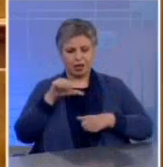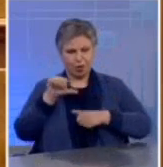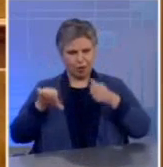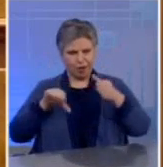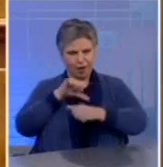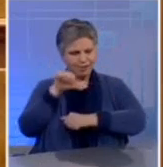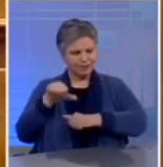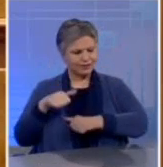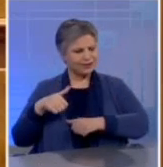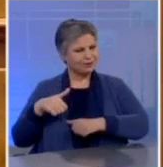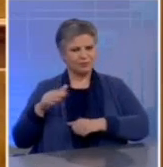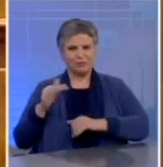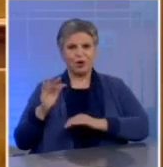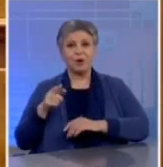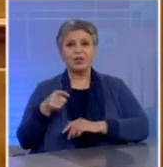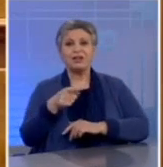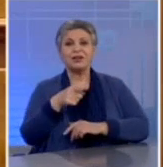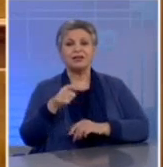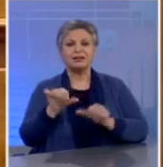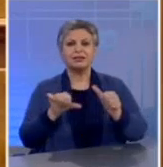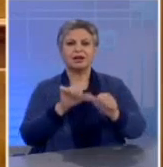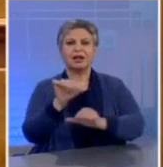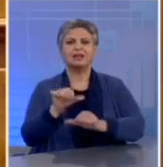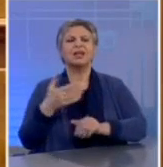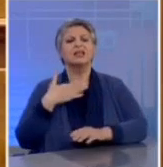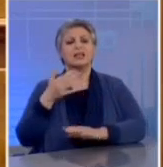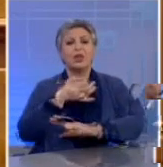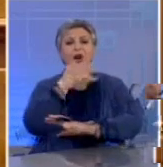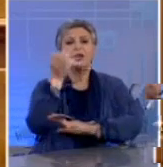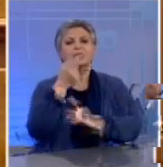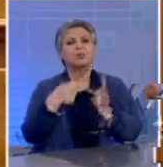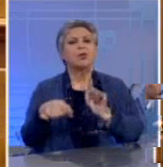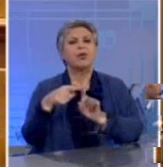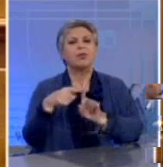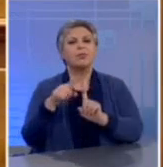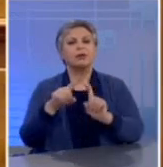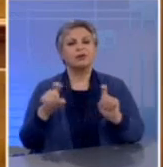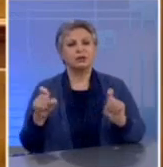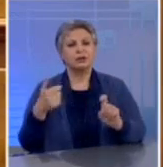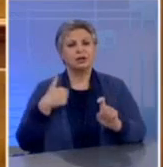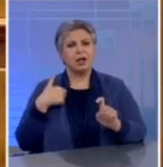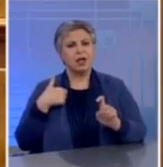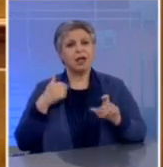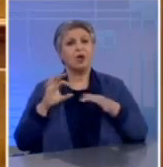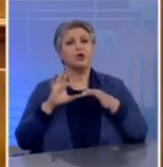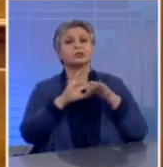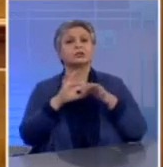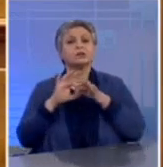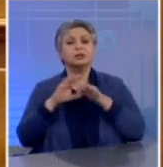κάτι. Και να σας πω και κάτι. Και να σας πω και κάτι. Εγώ έκανα συνεργασία με τον